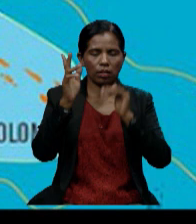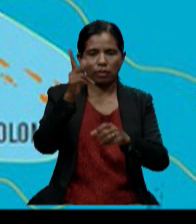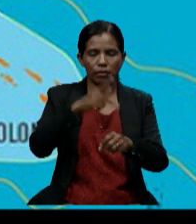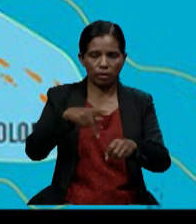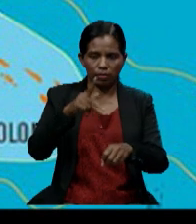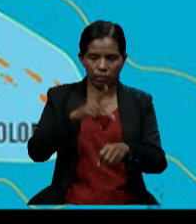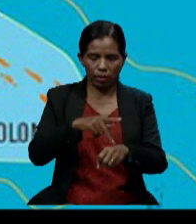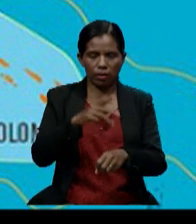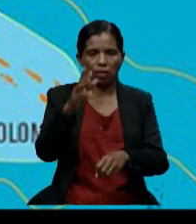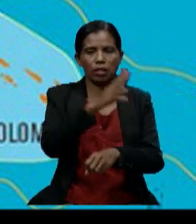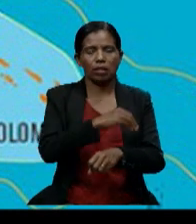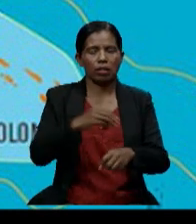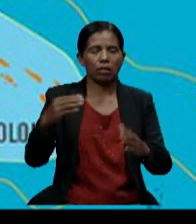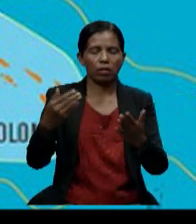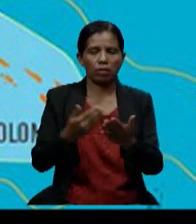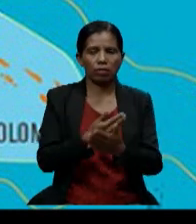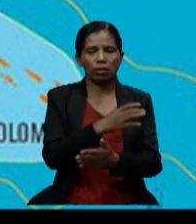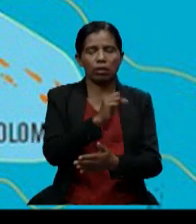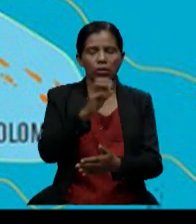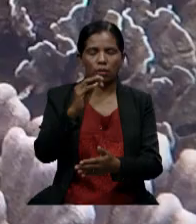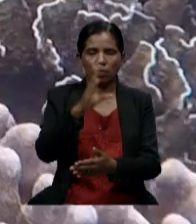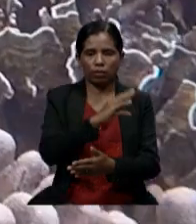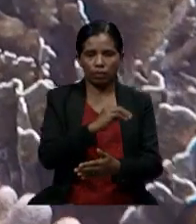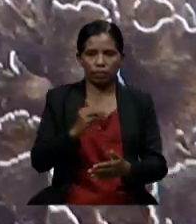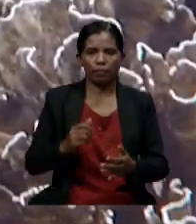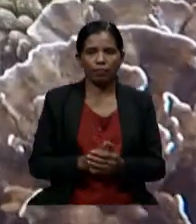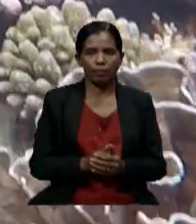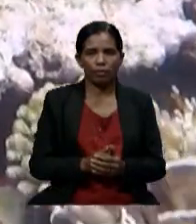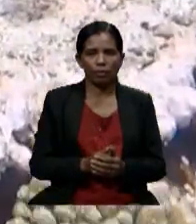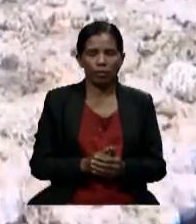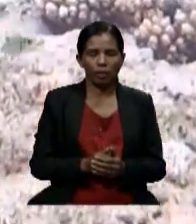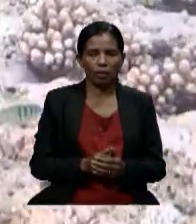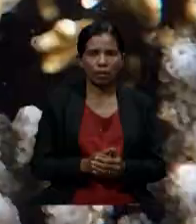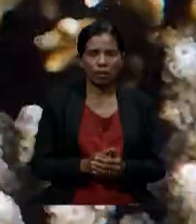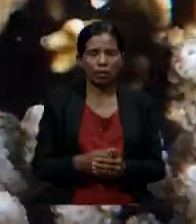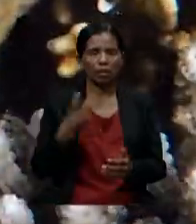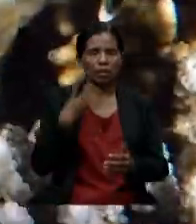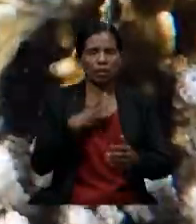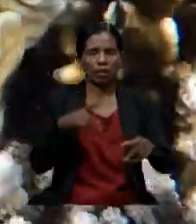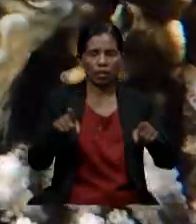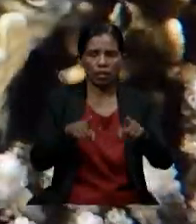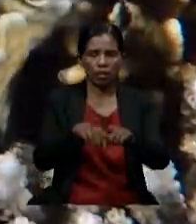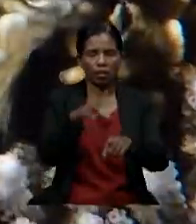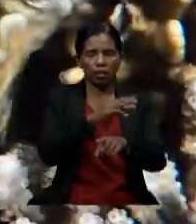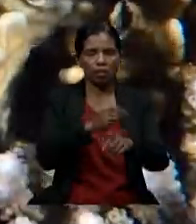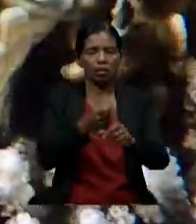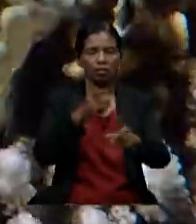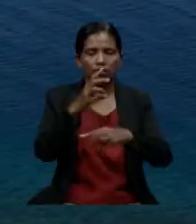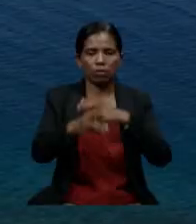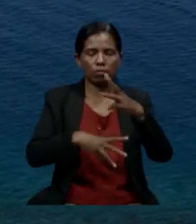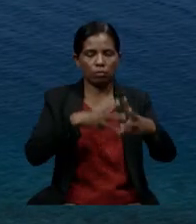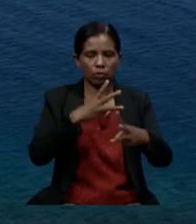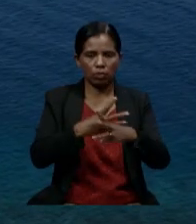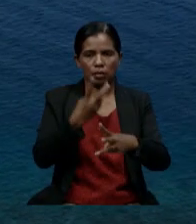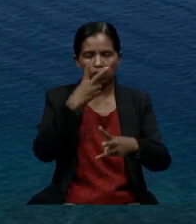Filipina, Papua Nova Guinea no Solomon Island. Koral triangulu ne hanesang epicentro husi mundu tomak